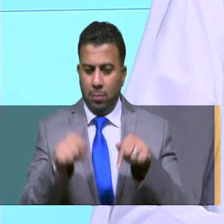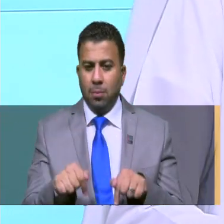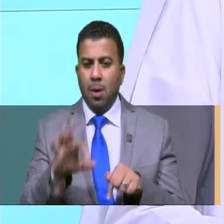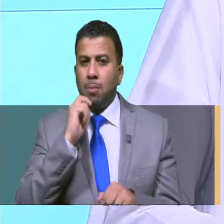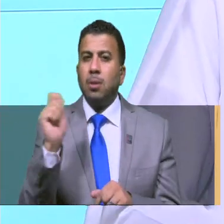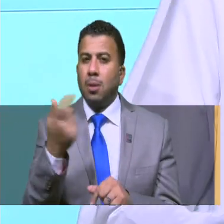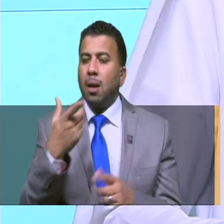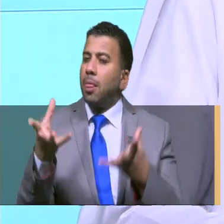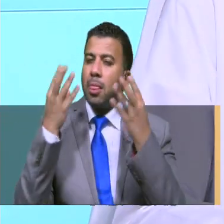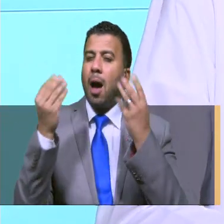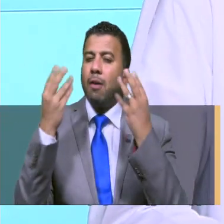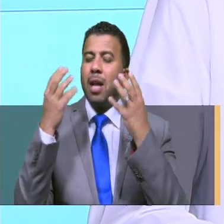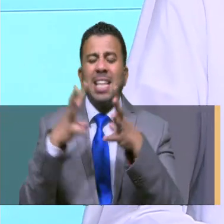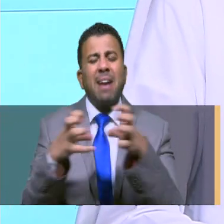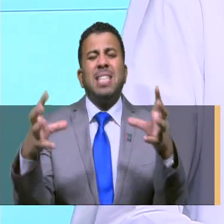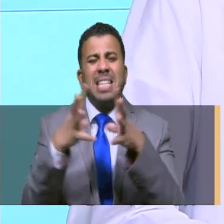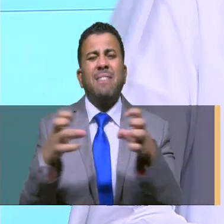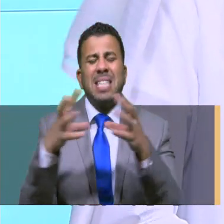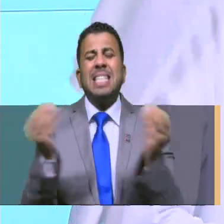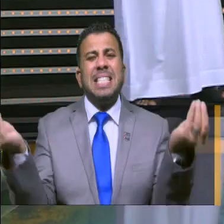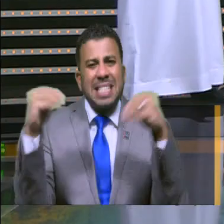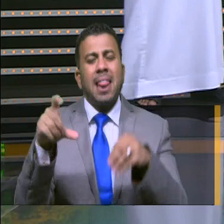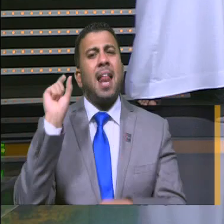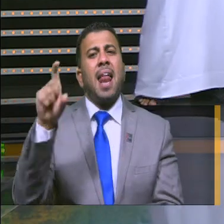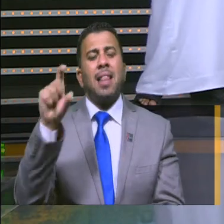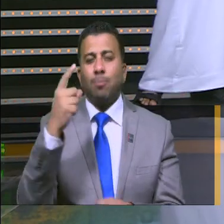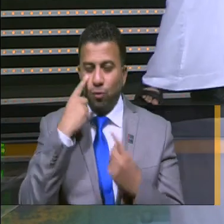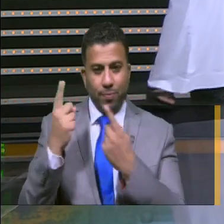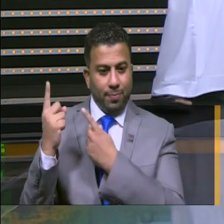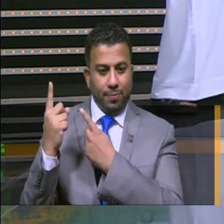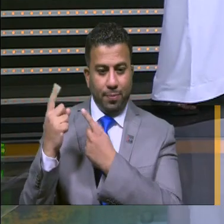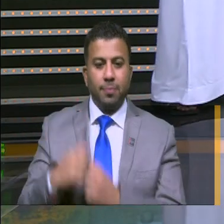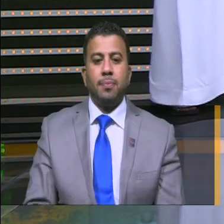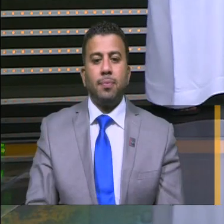نأخذكم سريعا للتعرف على تفاصيل هذه الزيادات.